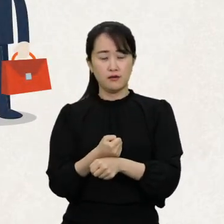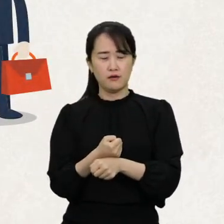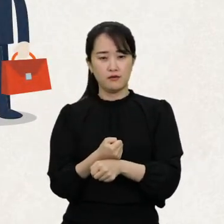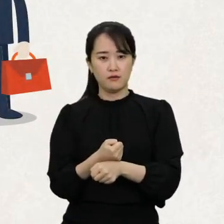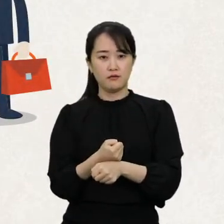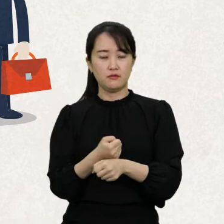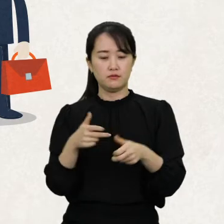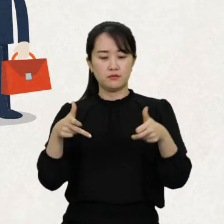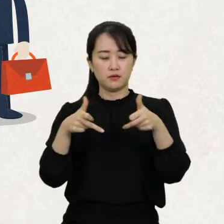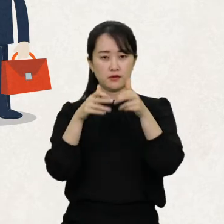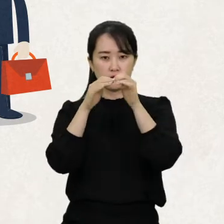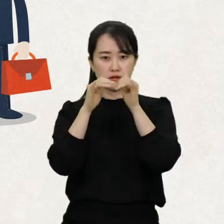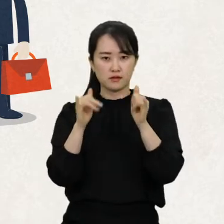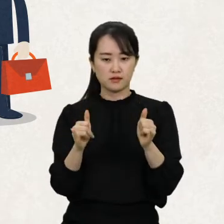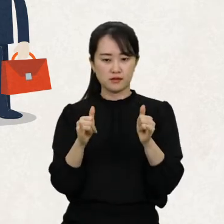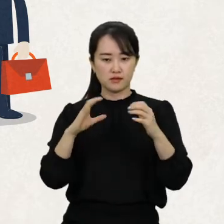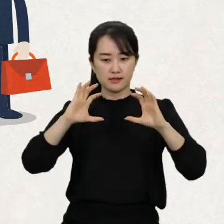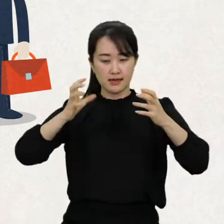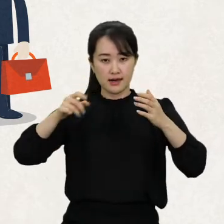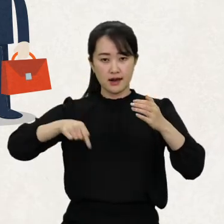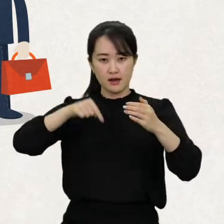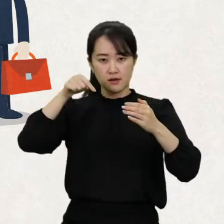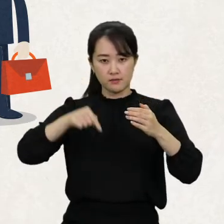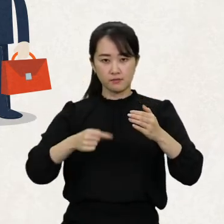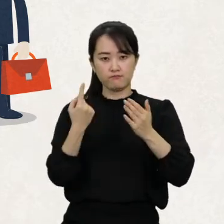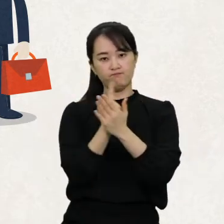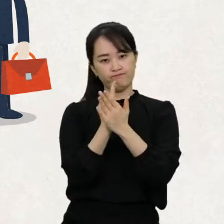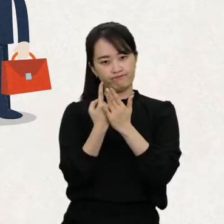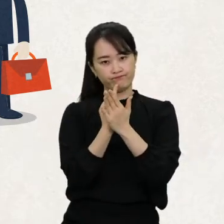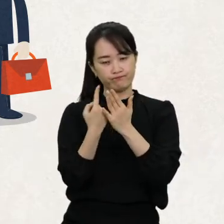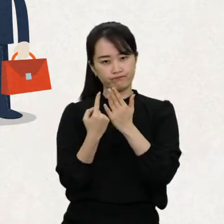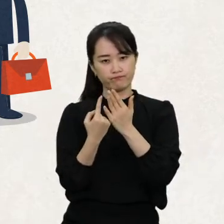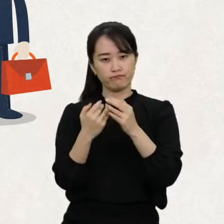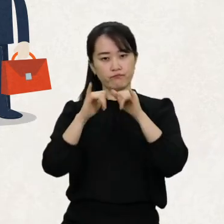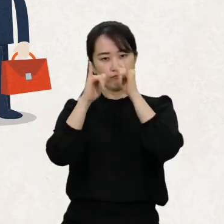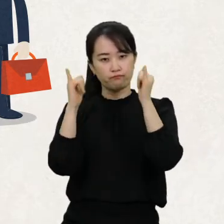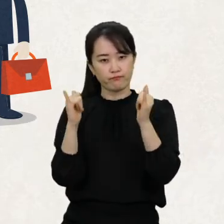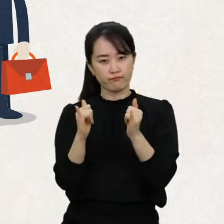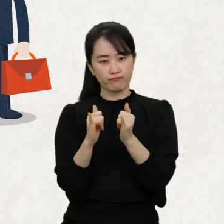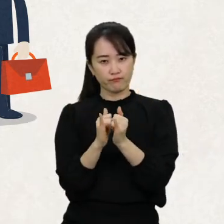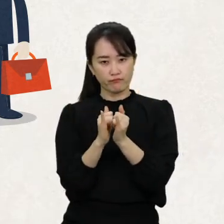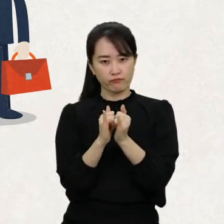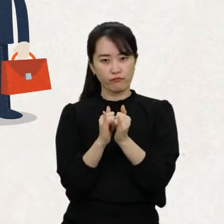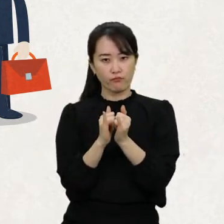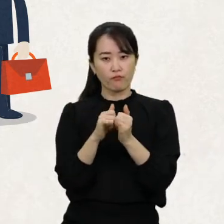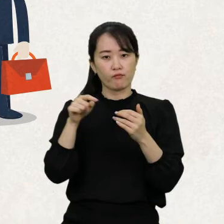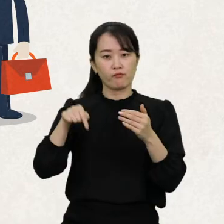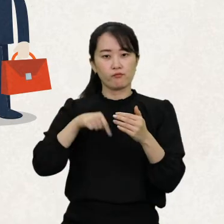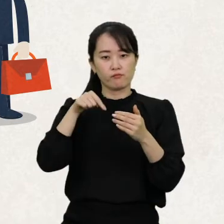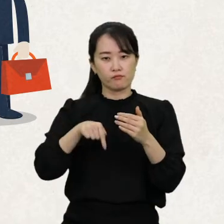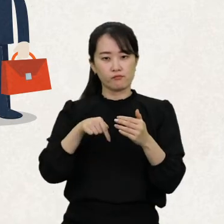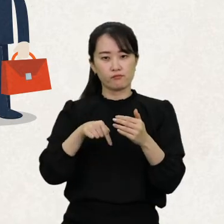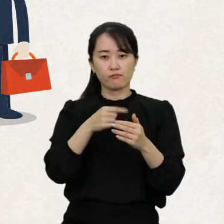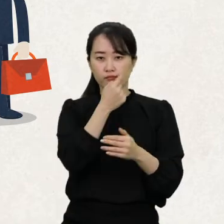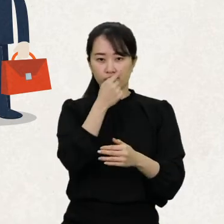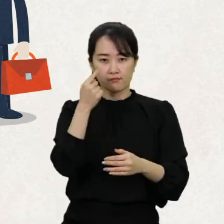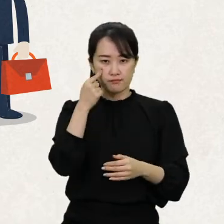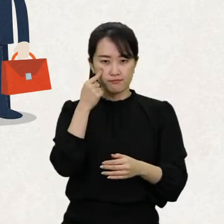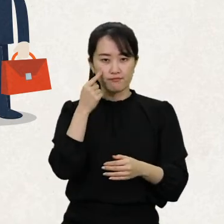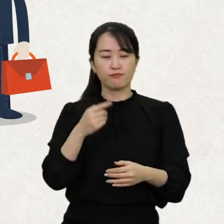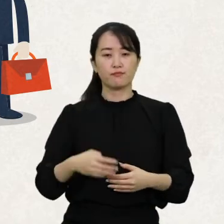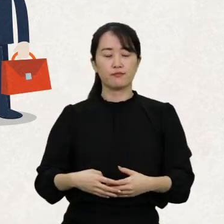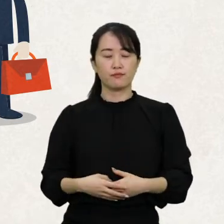지역사회 또는 자국 내에서 사회 구성원의 일원으로 정당한 자격을 가지고 살아가도록 보장한다는 의의를